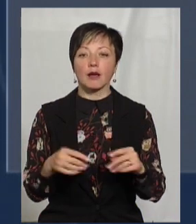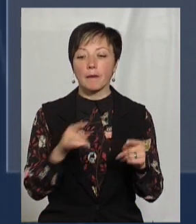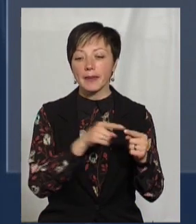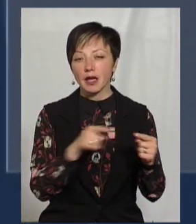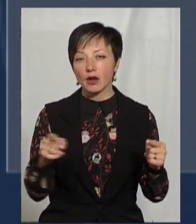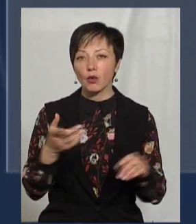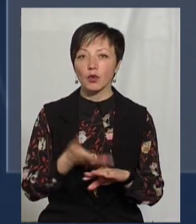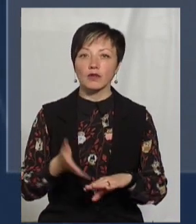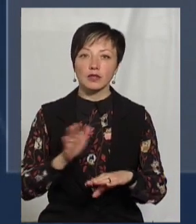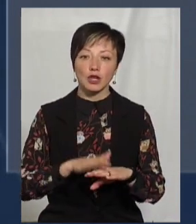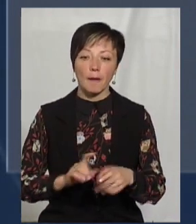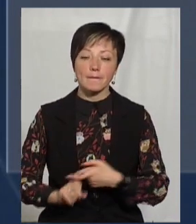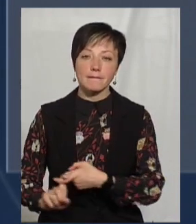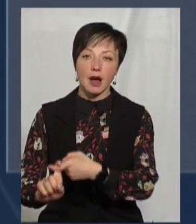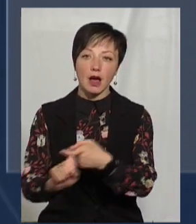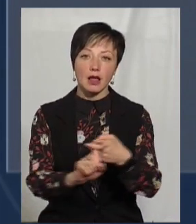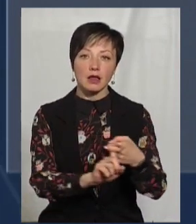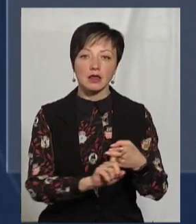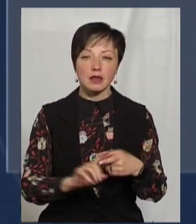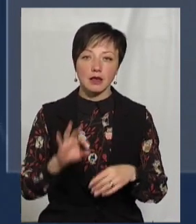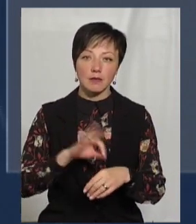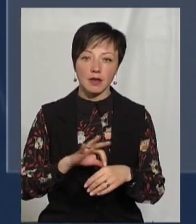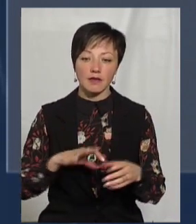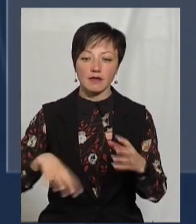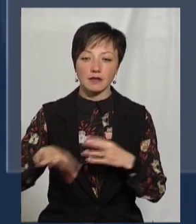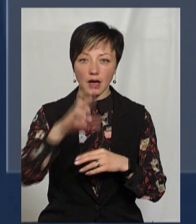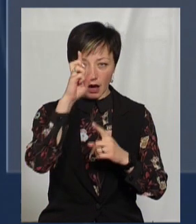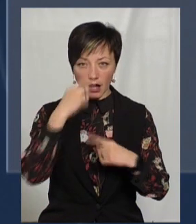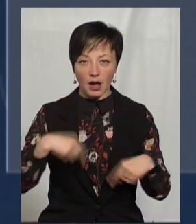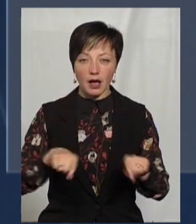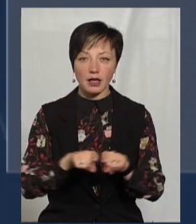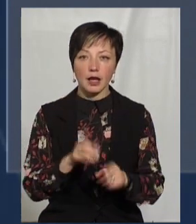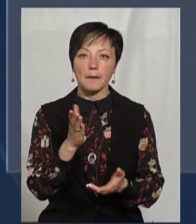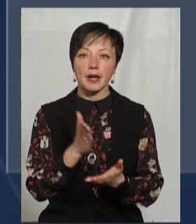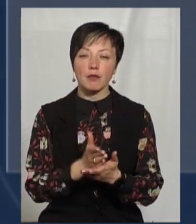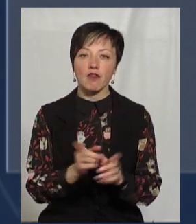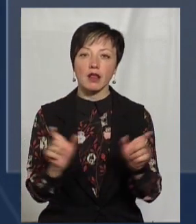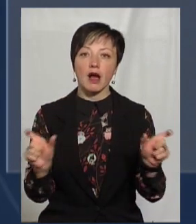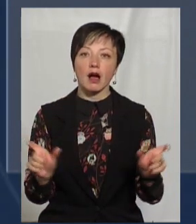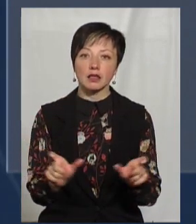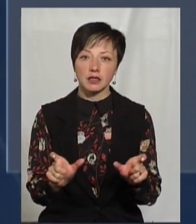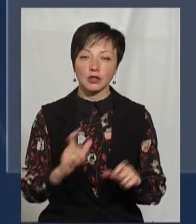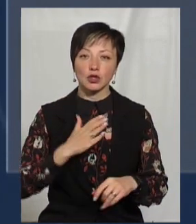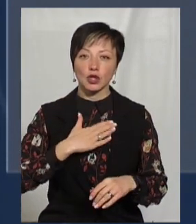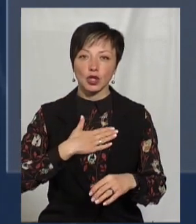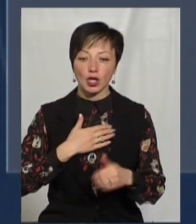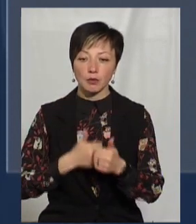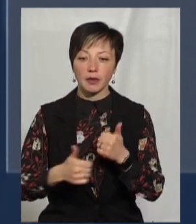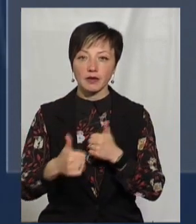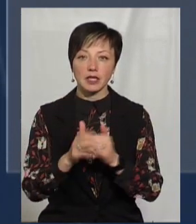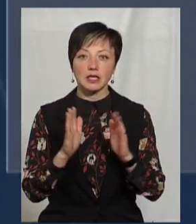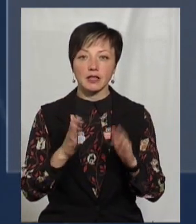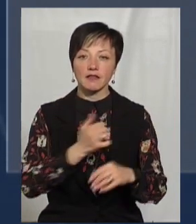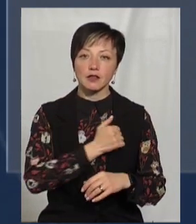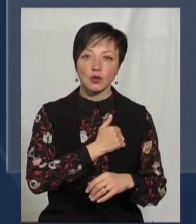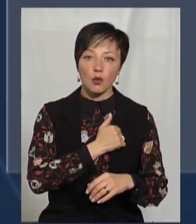важкий, у період пандемії, коли вся країна перебуває на карантині, а на нашій передовій не тільки